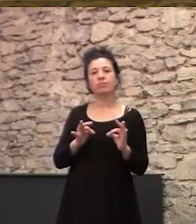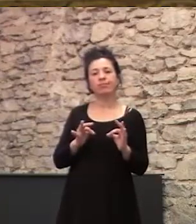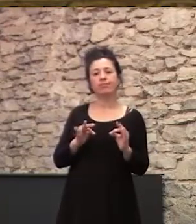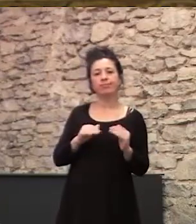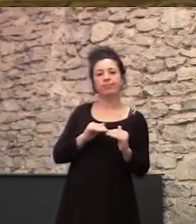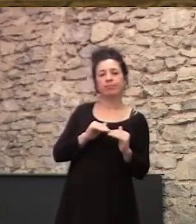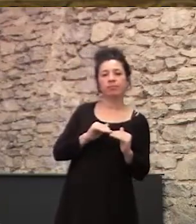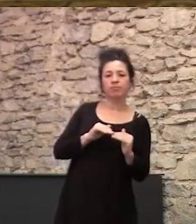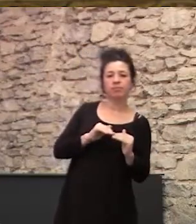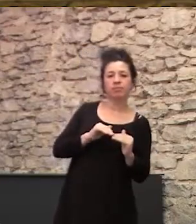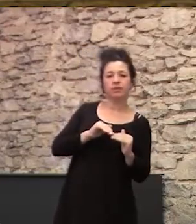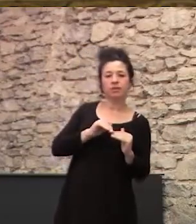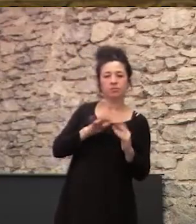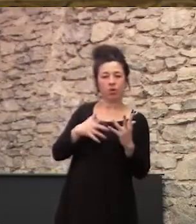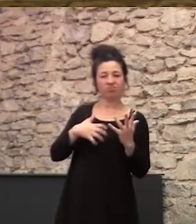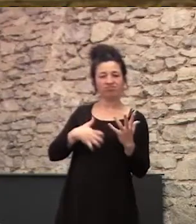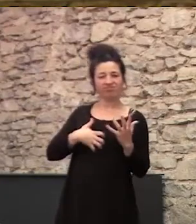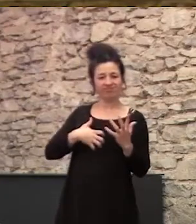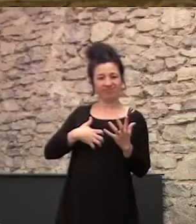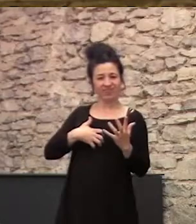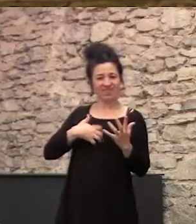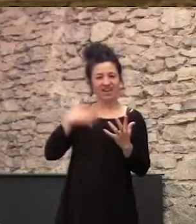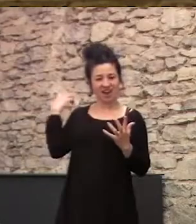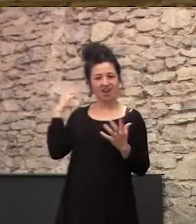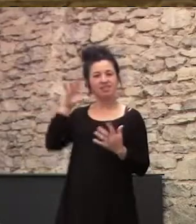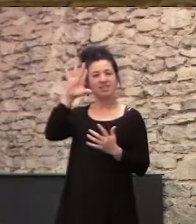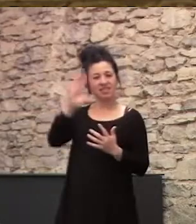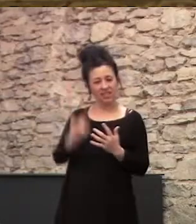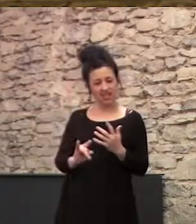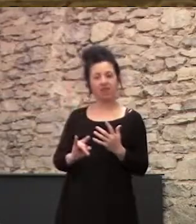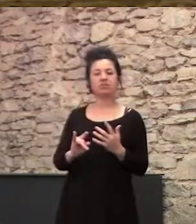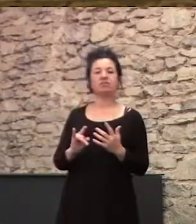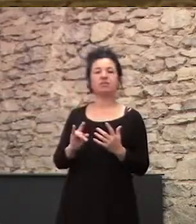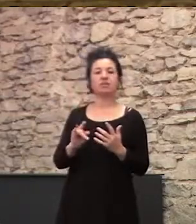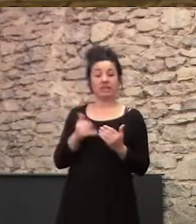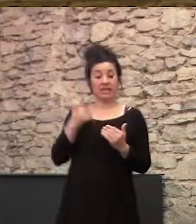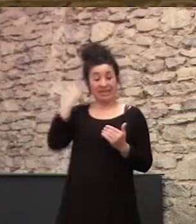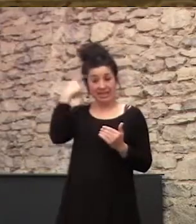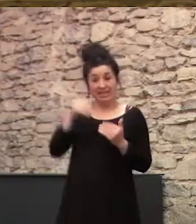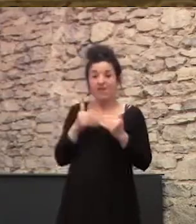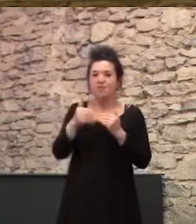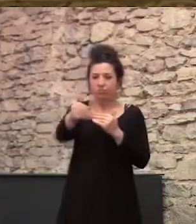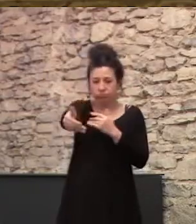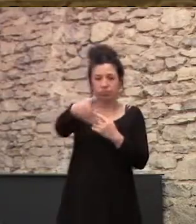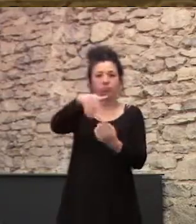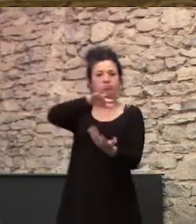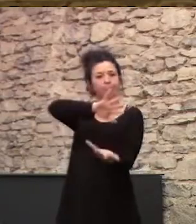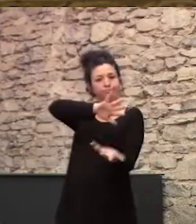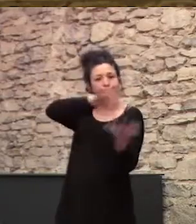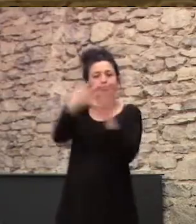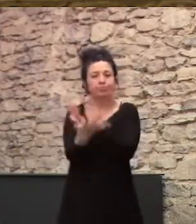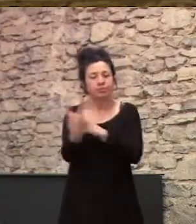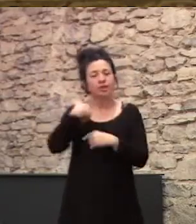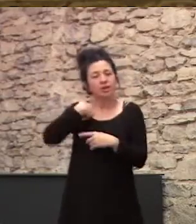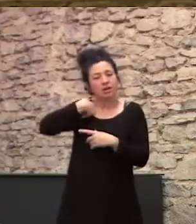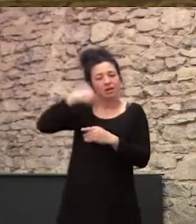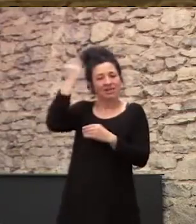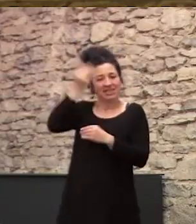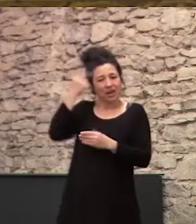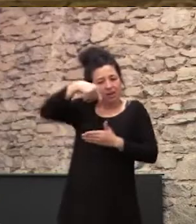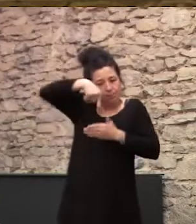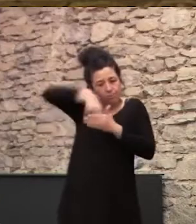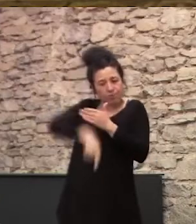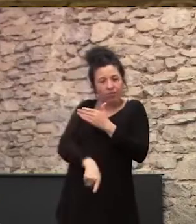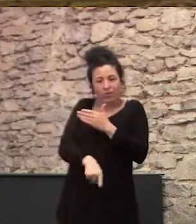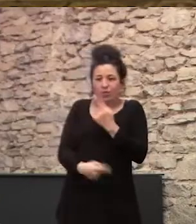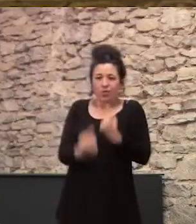erraiakekoa hemengoa baino hori, bai. Hori bakit, zentzu hortan bakit tonu horiek aldatuko direla, baina beti daude, nik uste dut, sakonean beti daudela